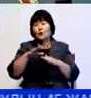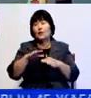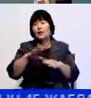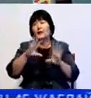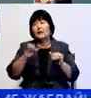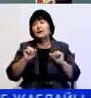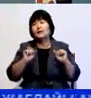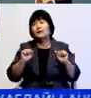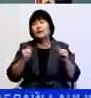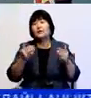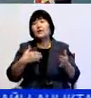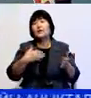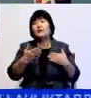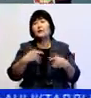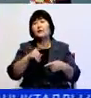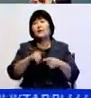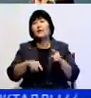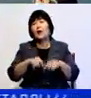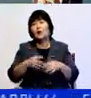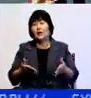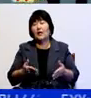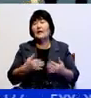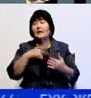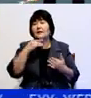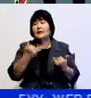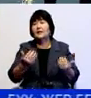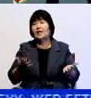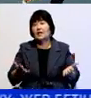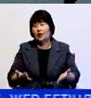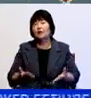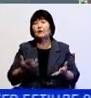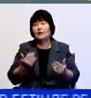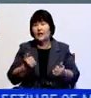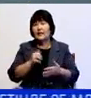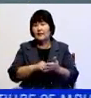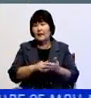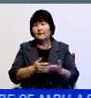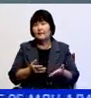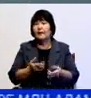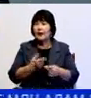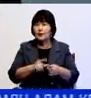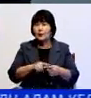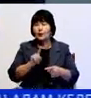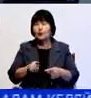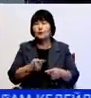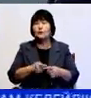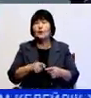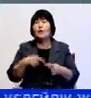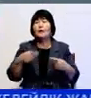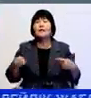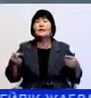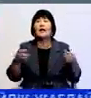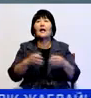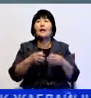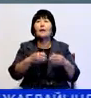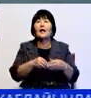жалпы спорт деген бір-бірімен бауырлыққа, сыйластыққа тартуға негізі. Сол үшін бұл жерде басқа